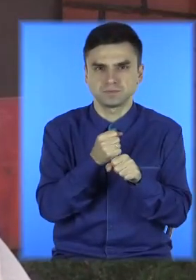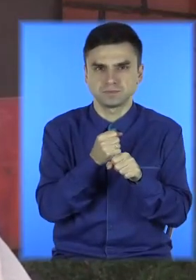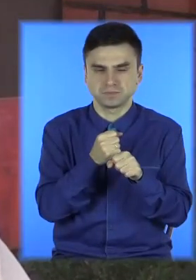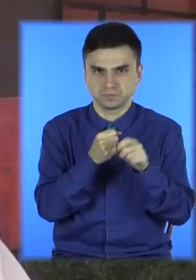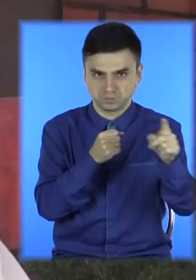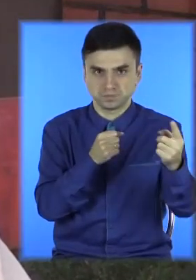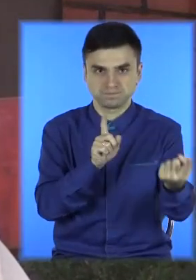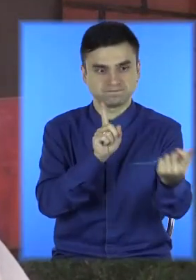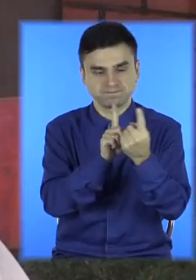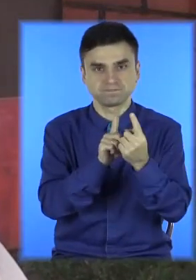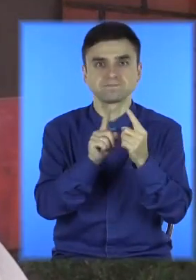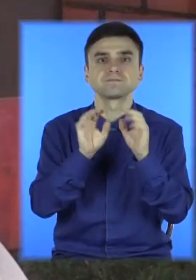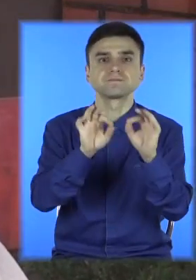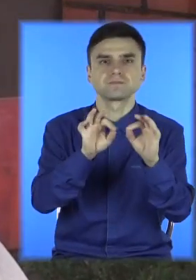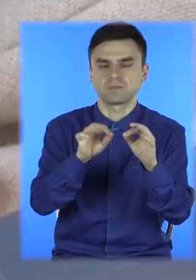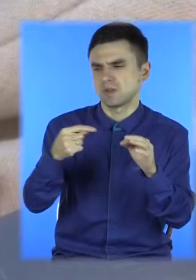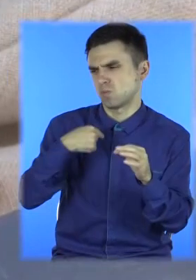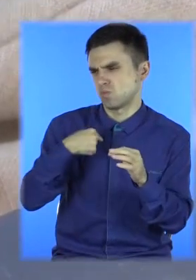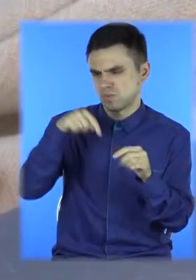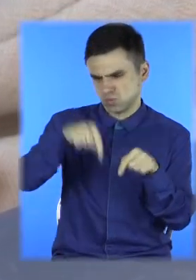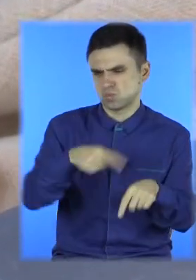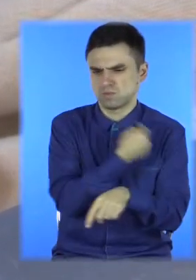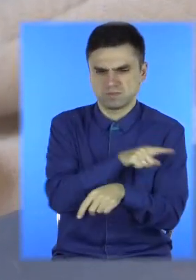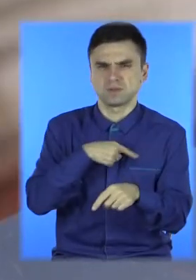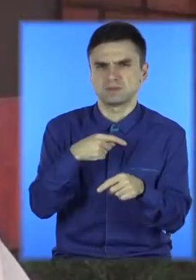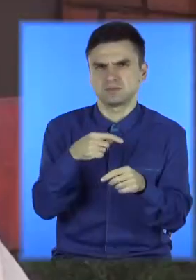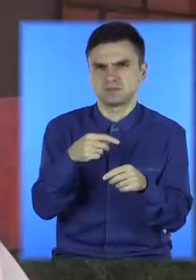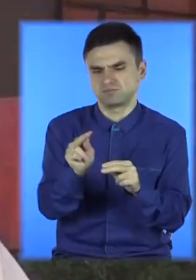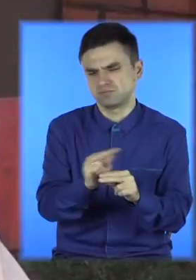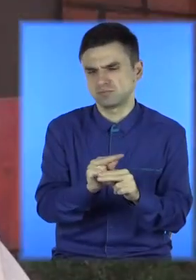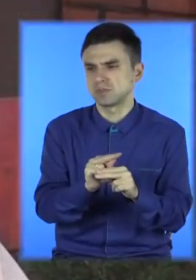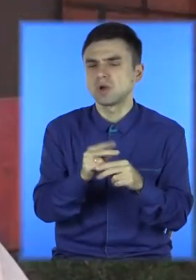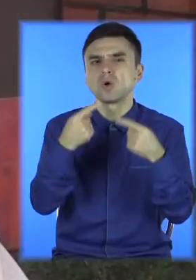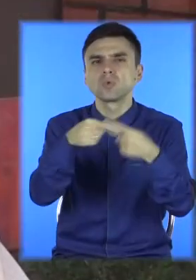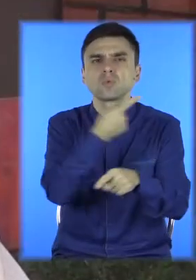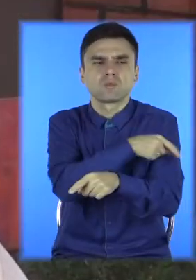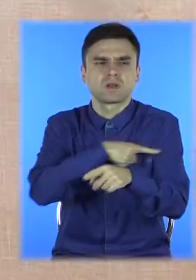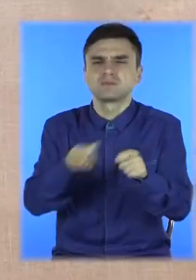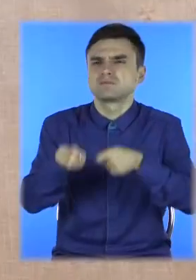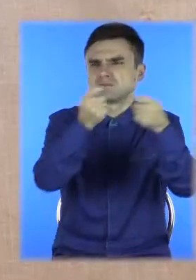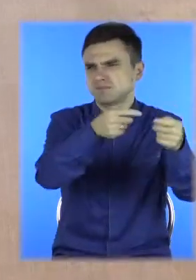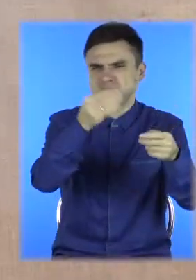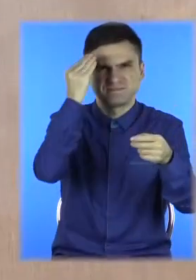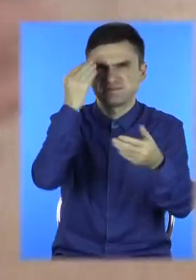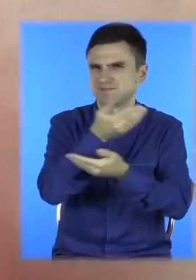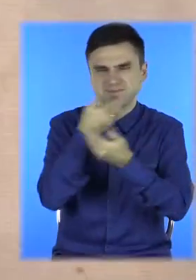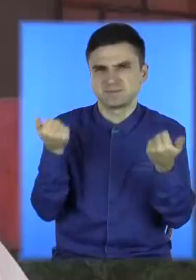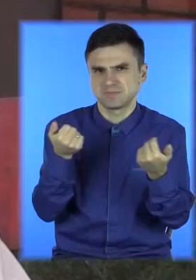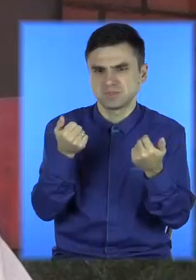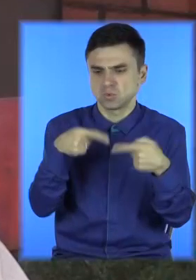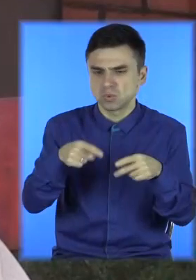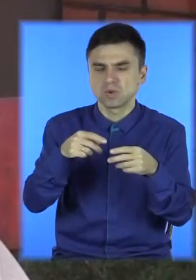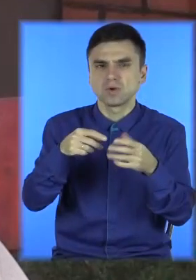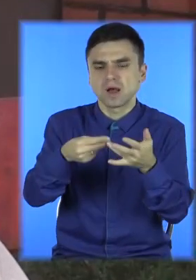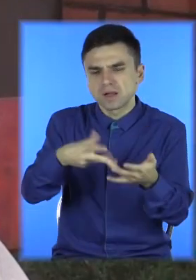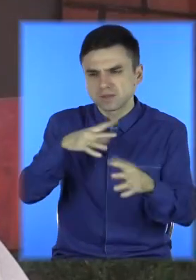сделаны анализы, нет смысла переводить ни в какую больницу. Осталось вот эти железяки, потому что у него смещение.